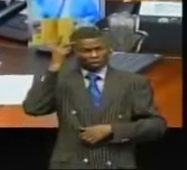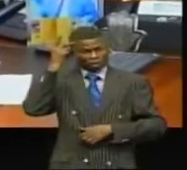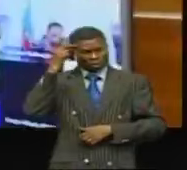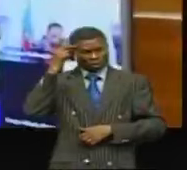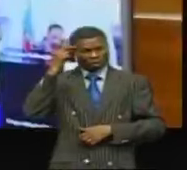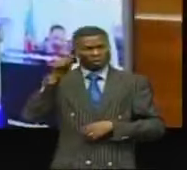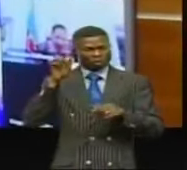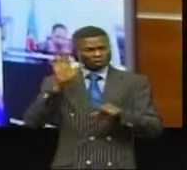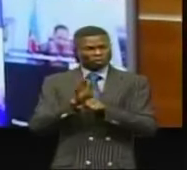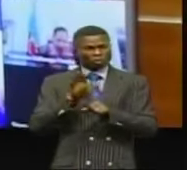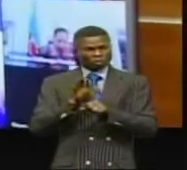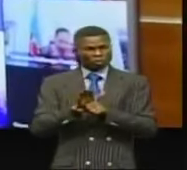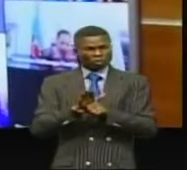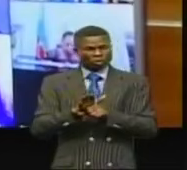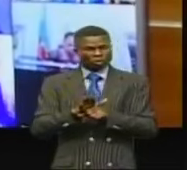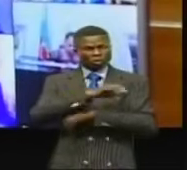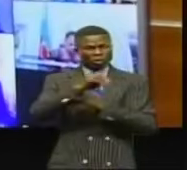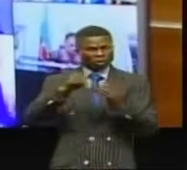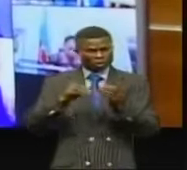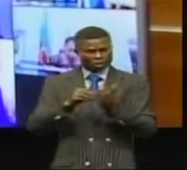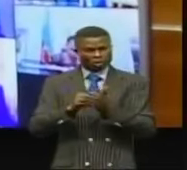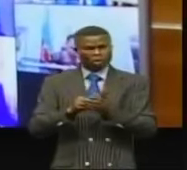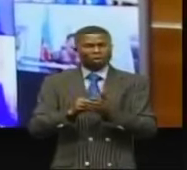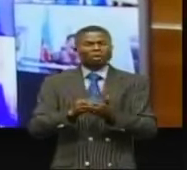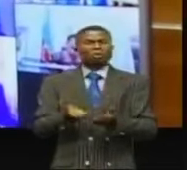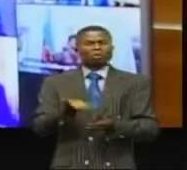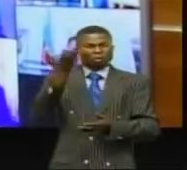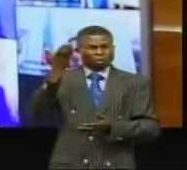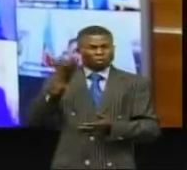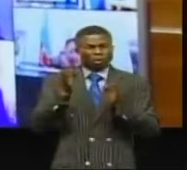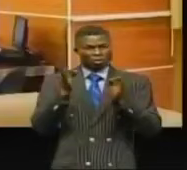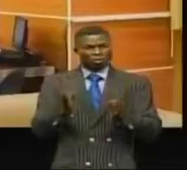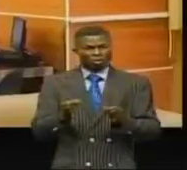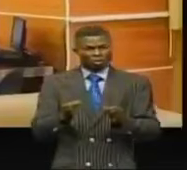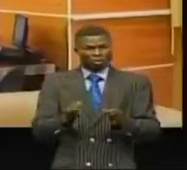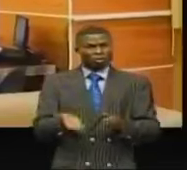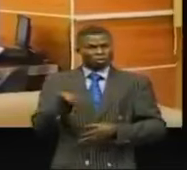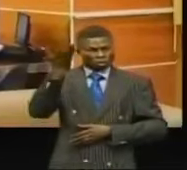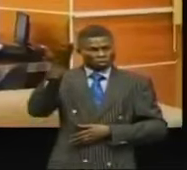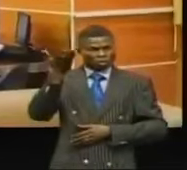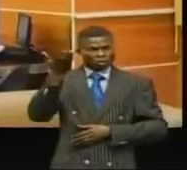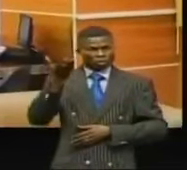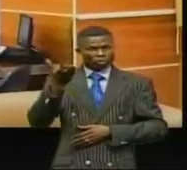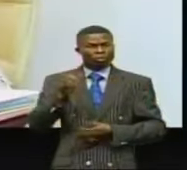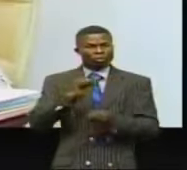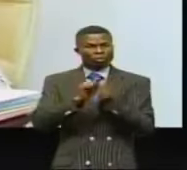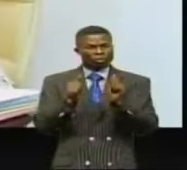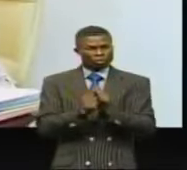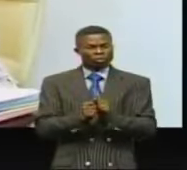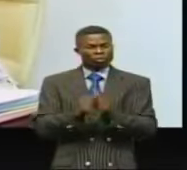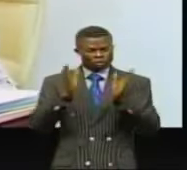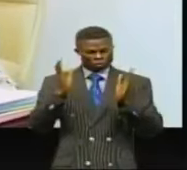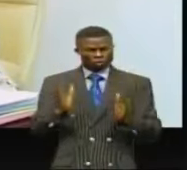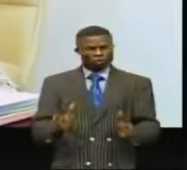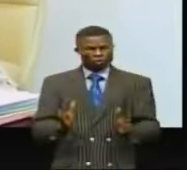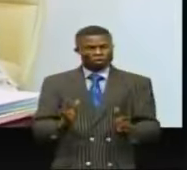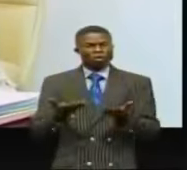toujours l'épicentre de cette nouvelle flambée. Malgré cette hausse, la létalité reste faible,